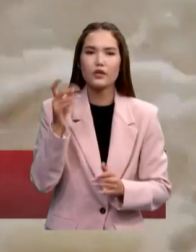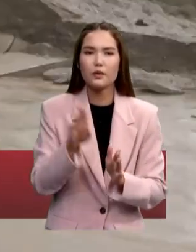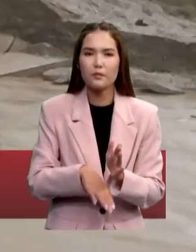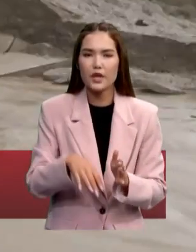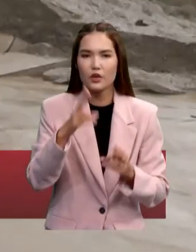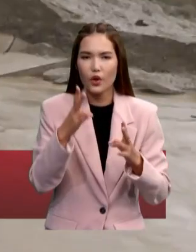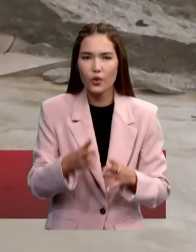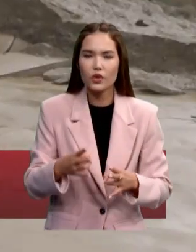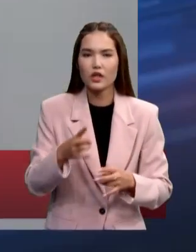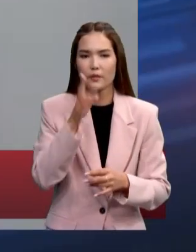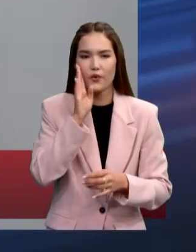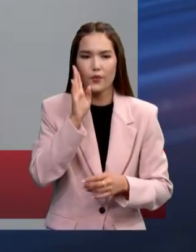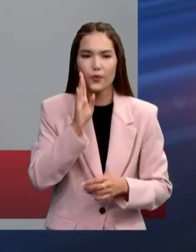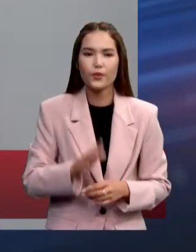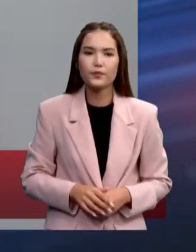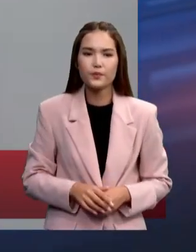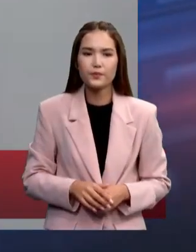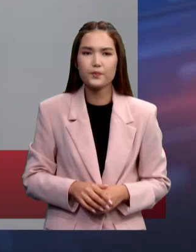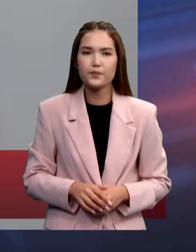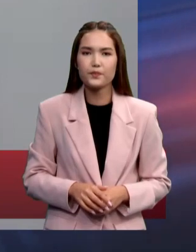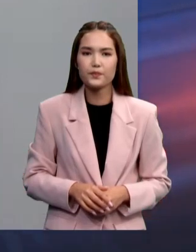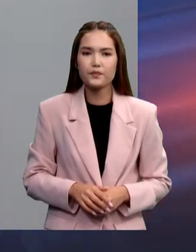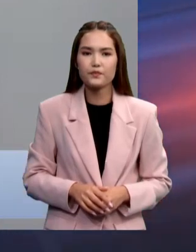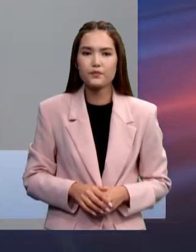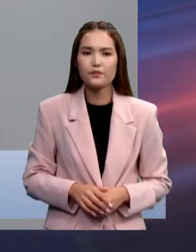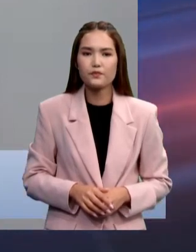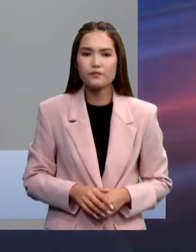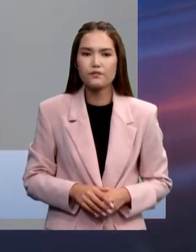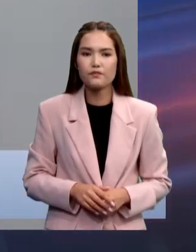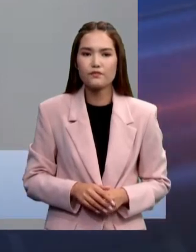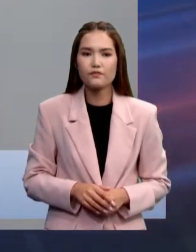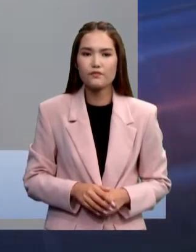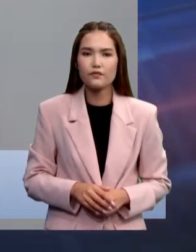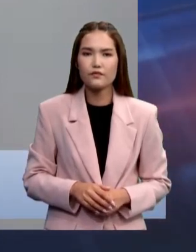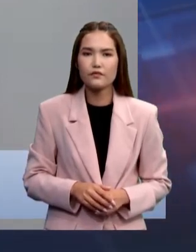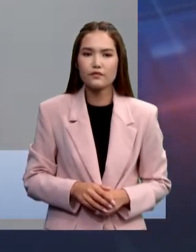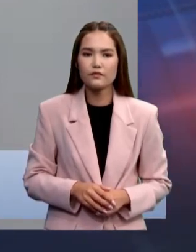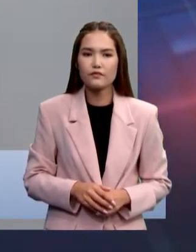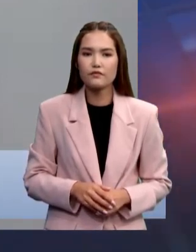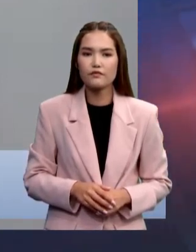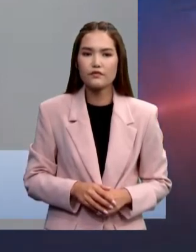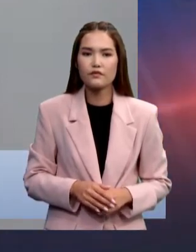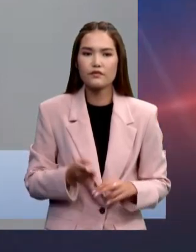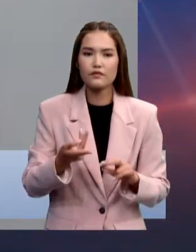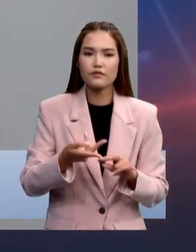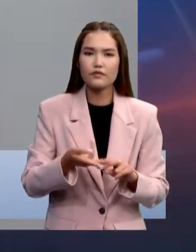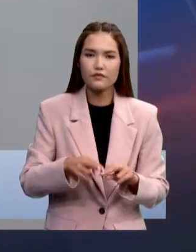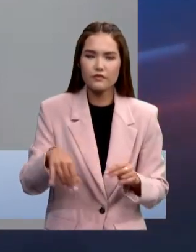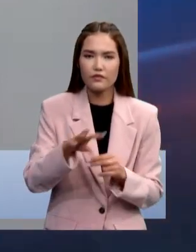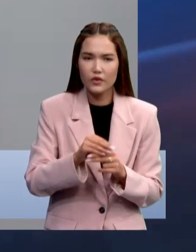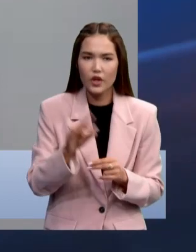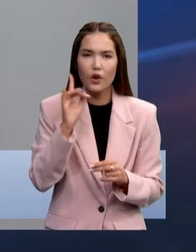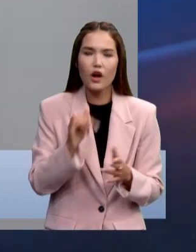водным ресурсам. Можно на наших фермеров даже отправить те же на обучение,